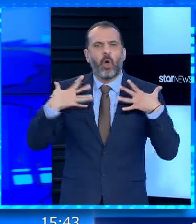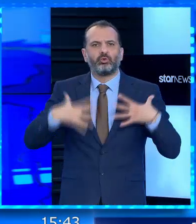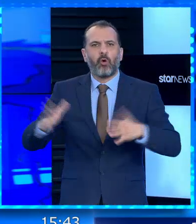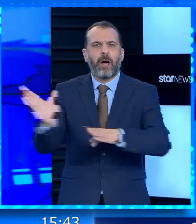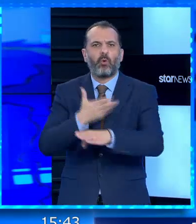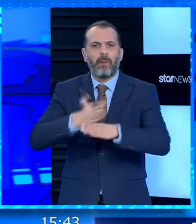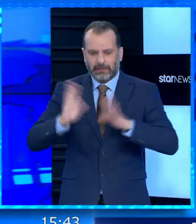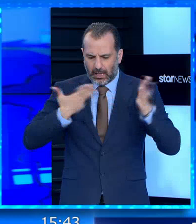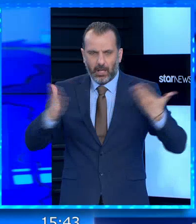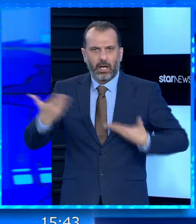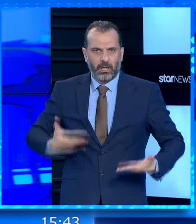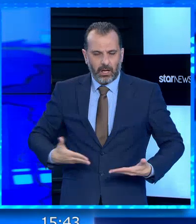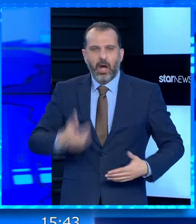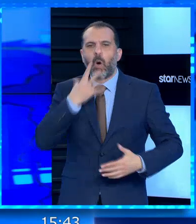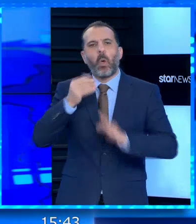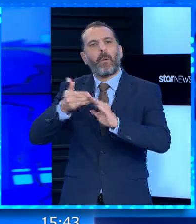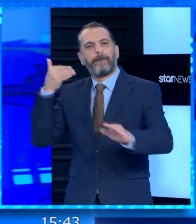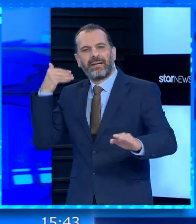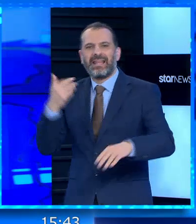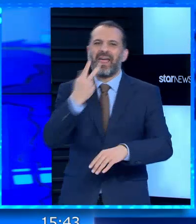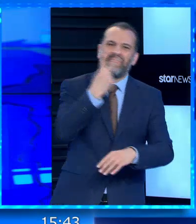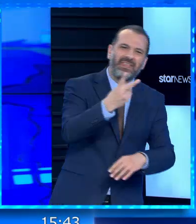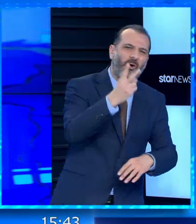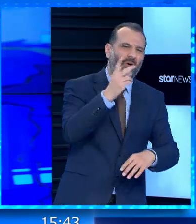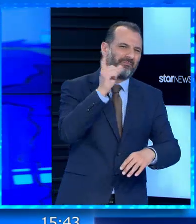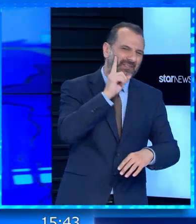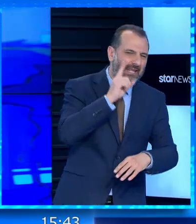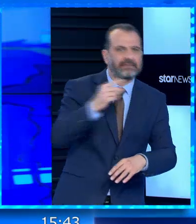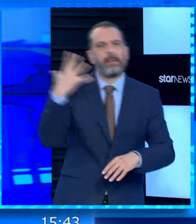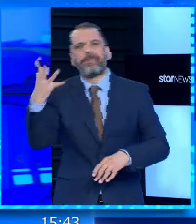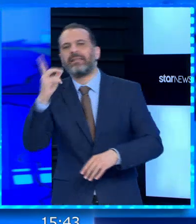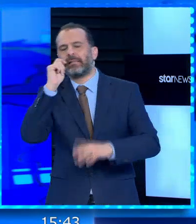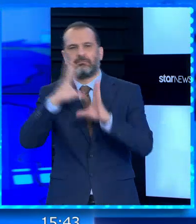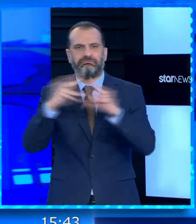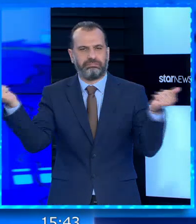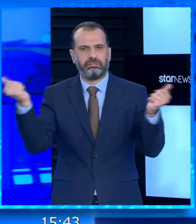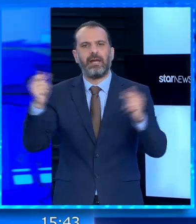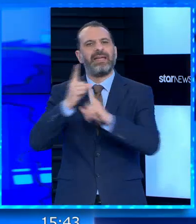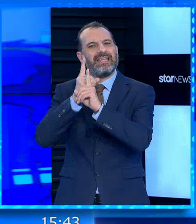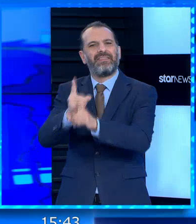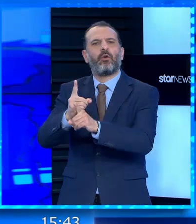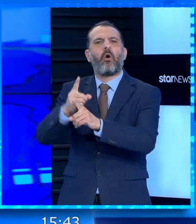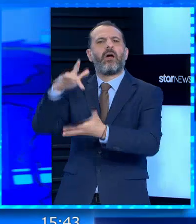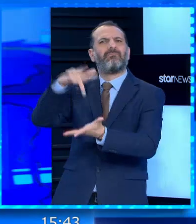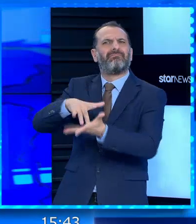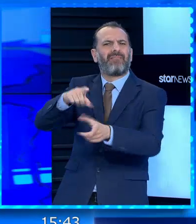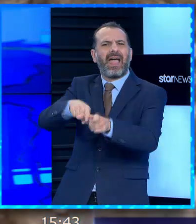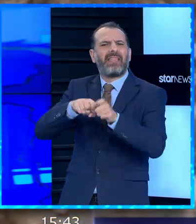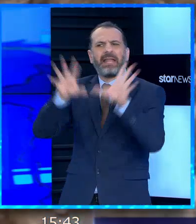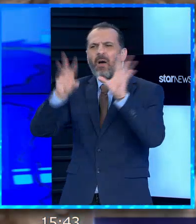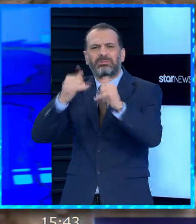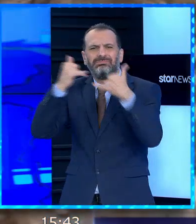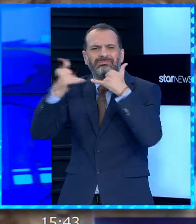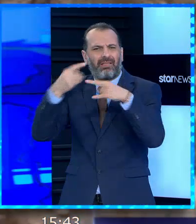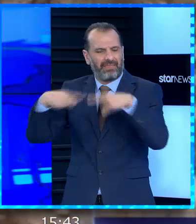στη διάρκεια έρευνας για 2 γυναίκες και 5 άνδρες ηλικίας περίπου 30 ετών που είχαν εξαφανιστεί από τις 20 Μαΐου. Οι